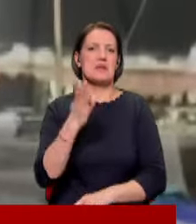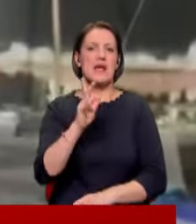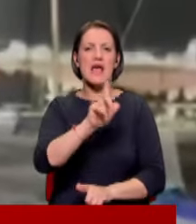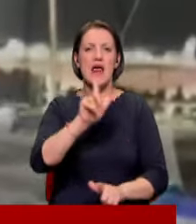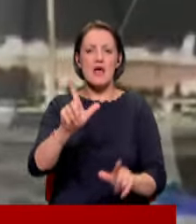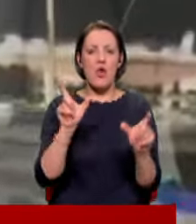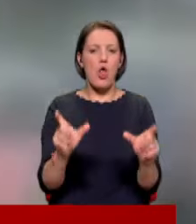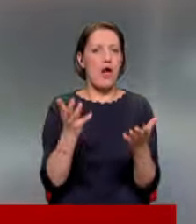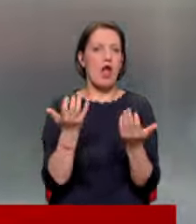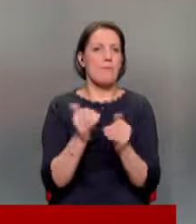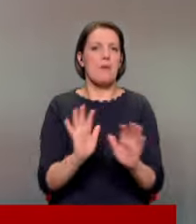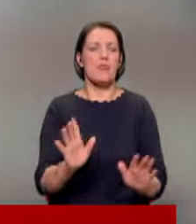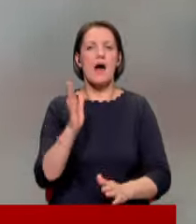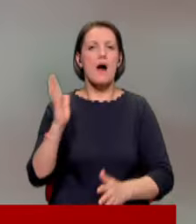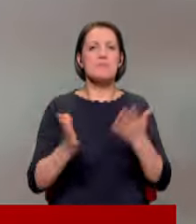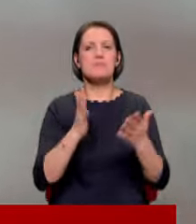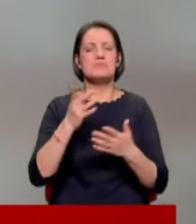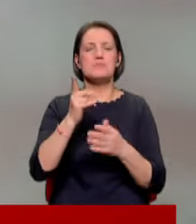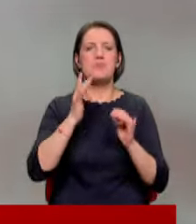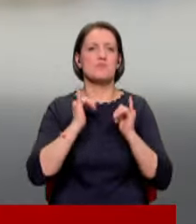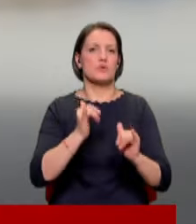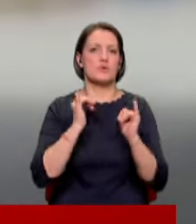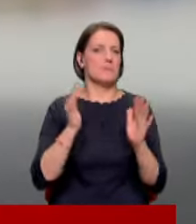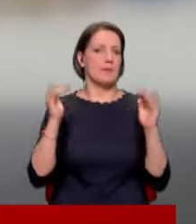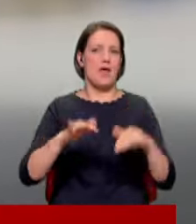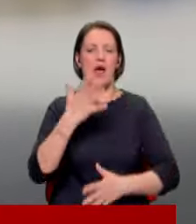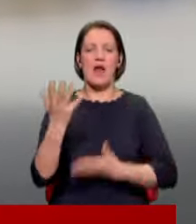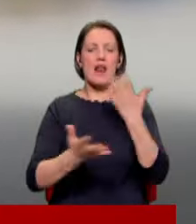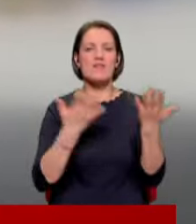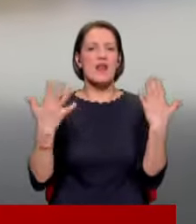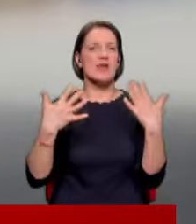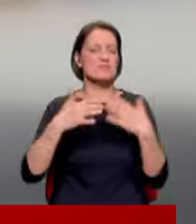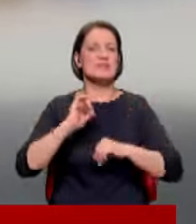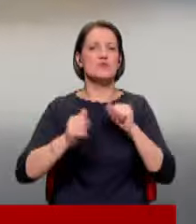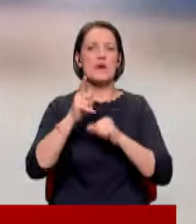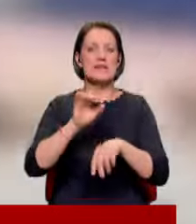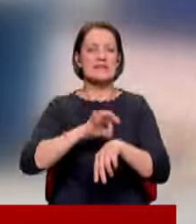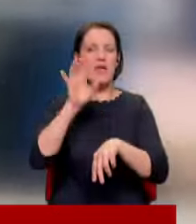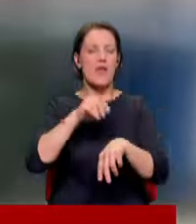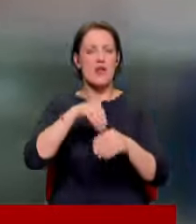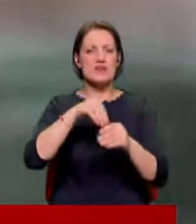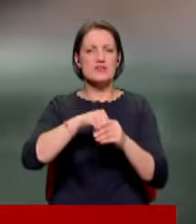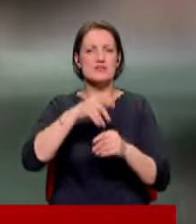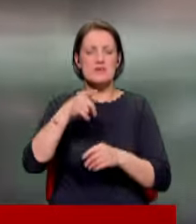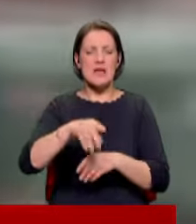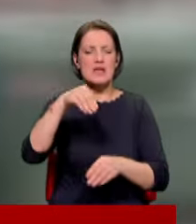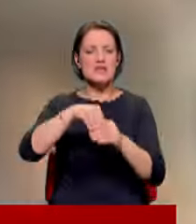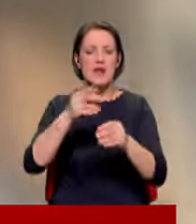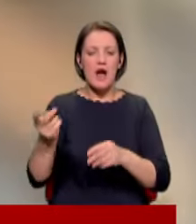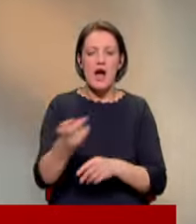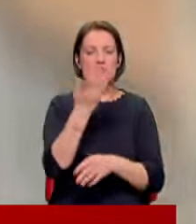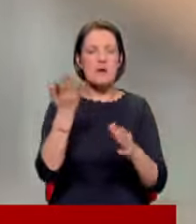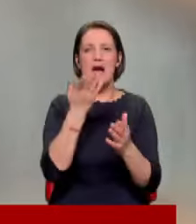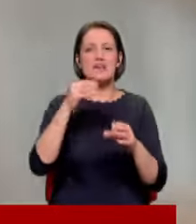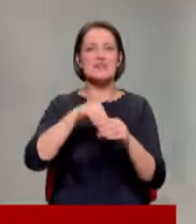önlemlerin hiçbiri alınmadı. İhmaller zinciri faciayı getirdi. Alevler gece kulübünü saniyeler içinde sardı. İçeridekilerin kaçmak için